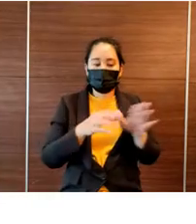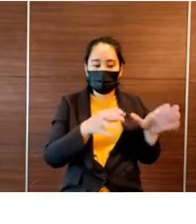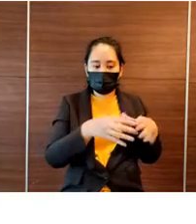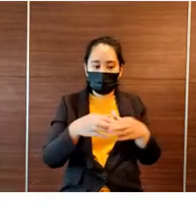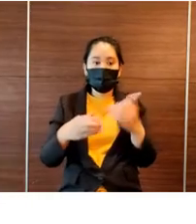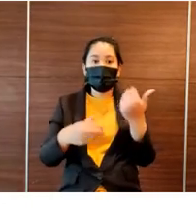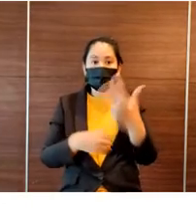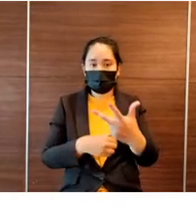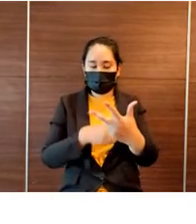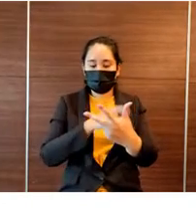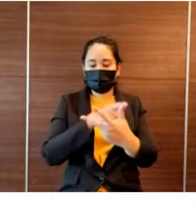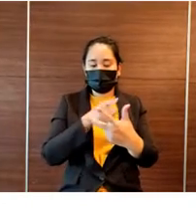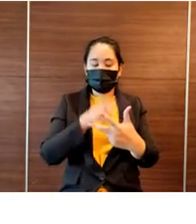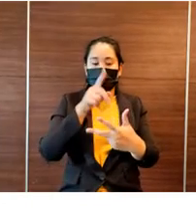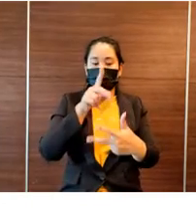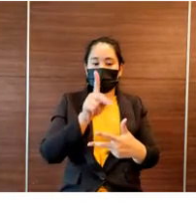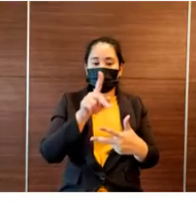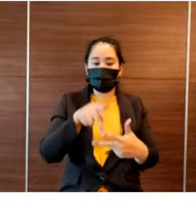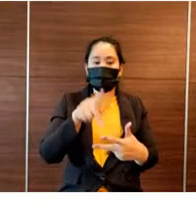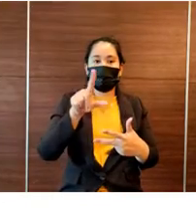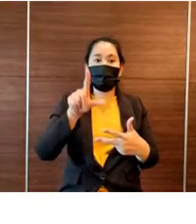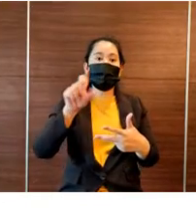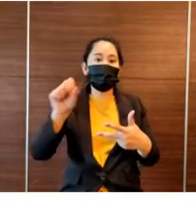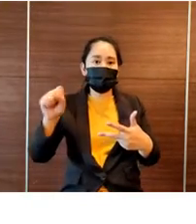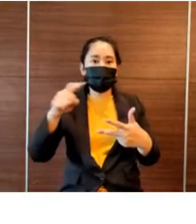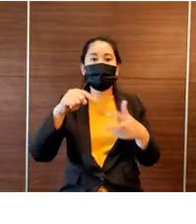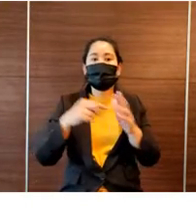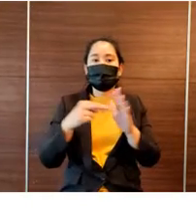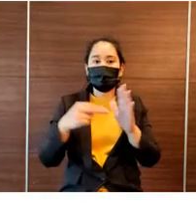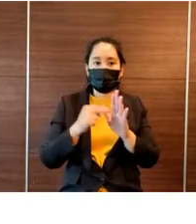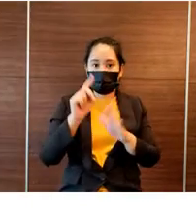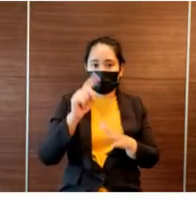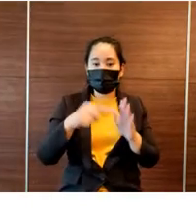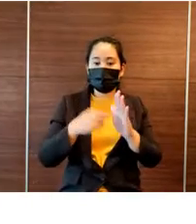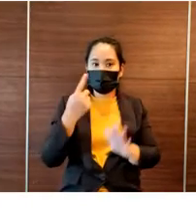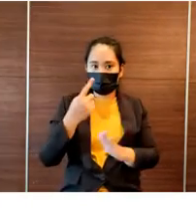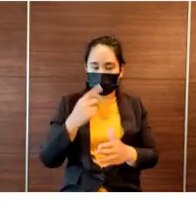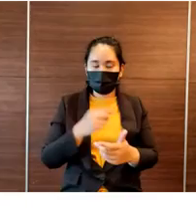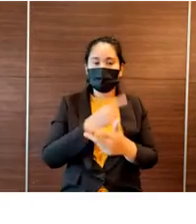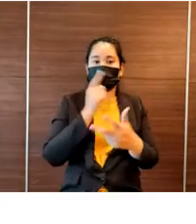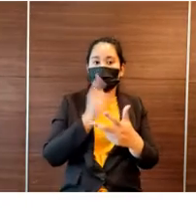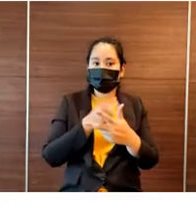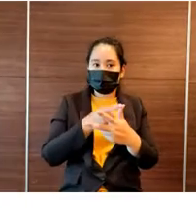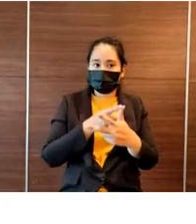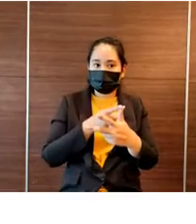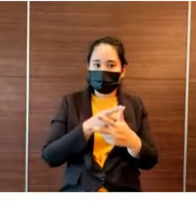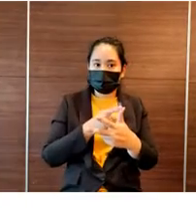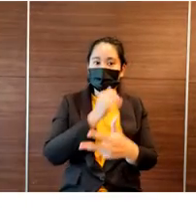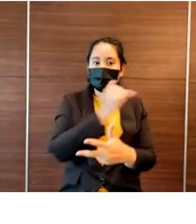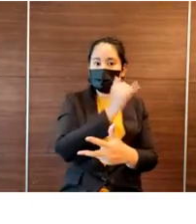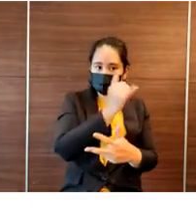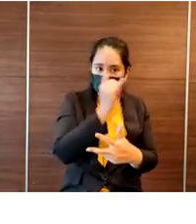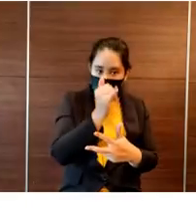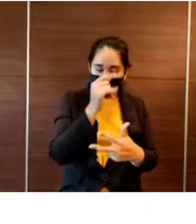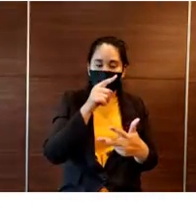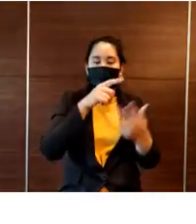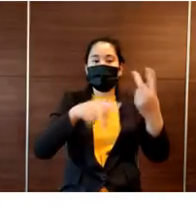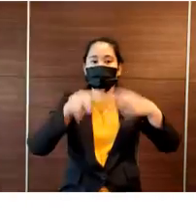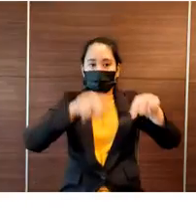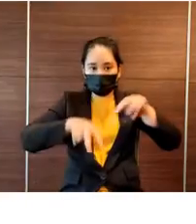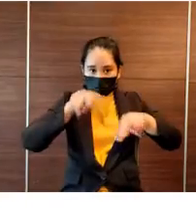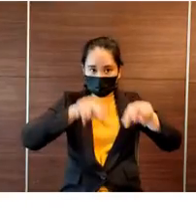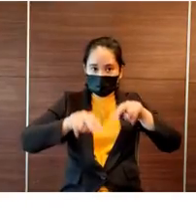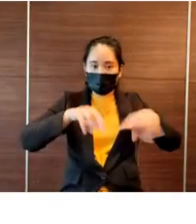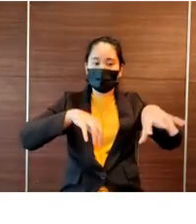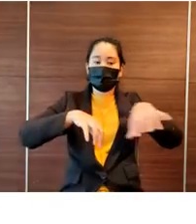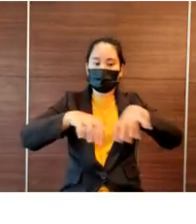ซึ่ง KPLSS มันหมายถึงตั้งแต่ RRTTPR คือตั้งแต่รุกตรวจเนาะรู้สถานะแล้วก็